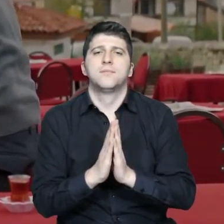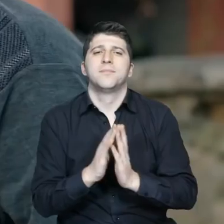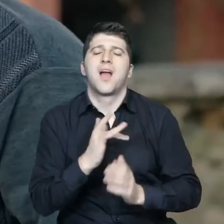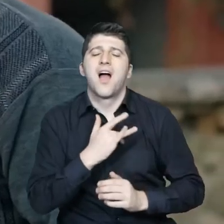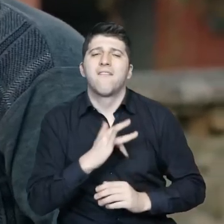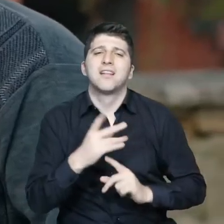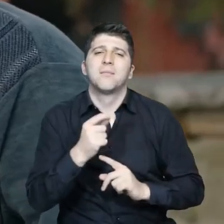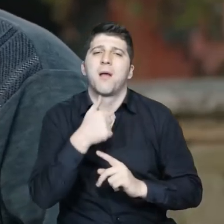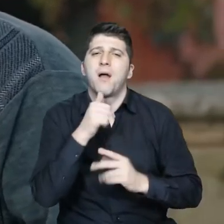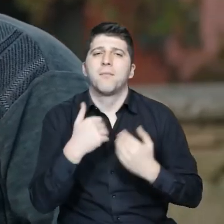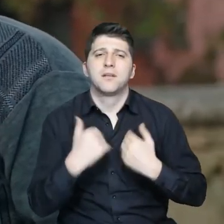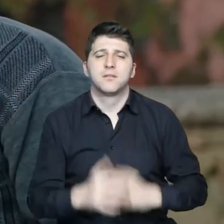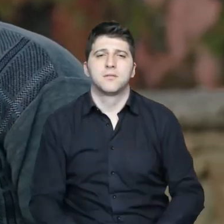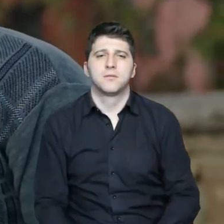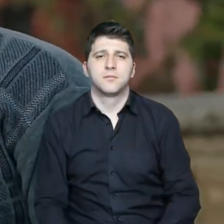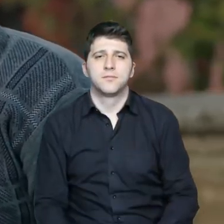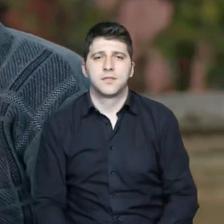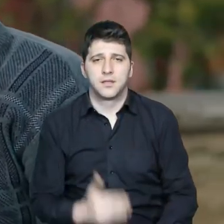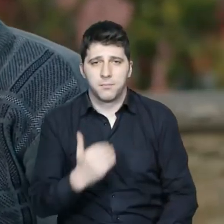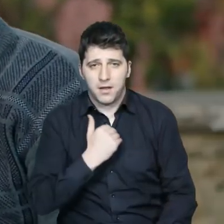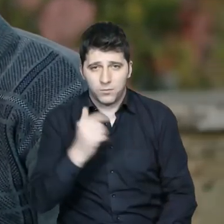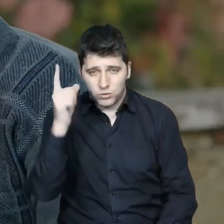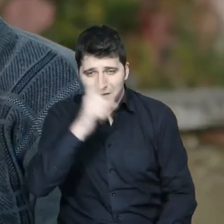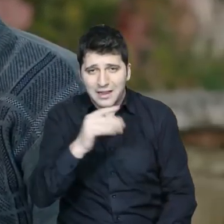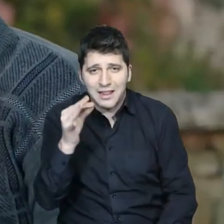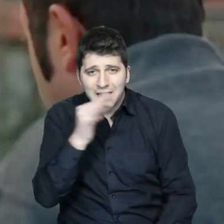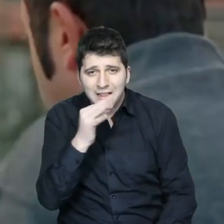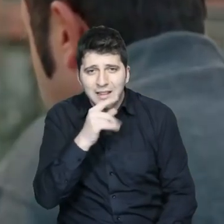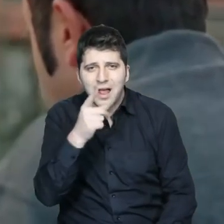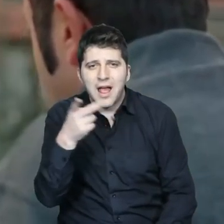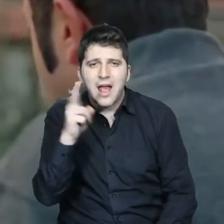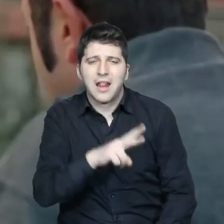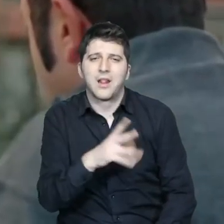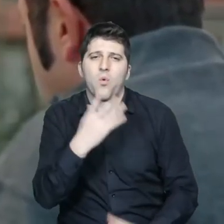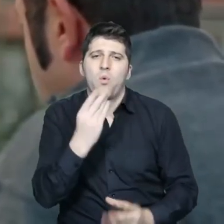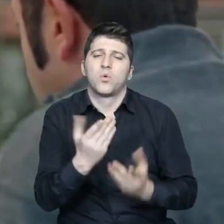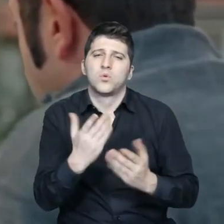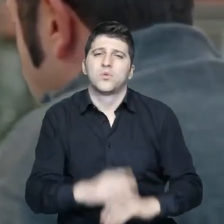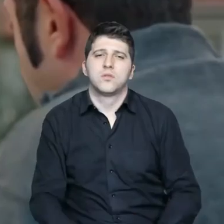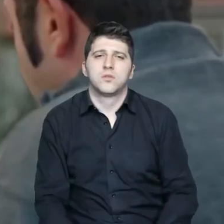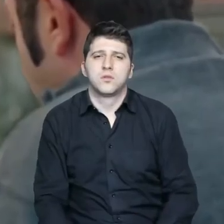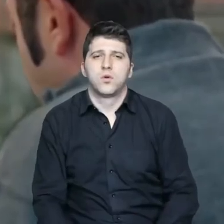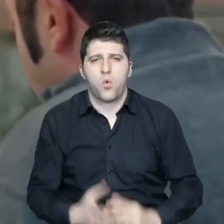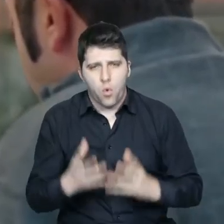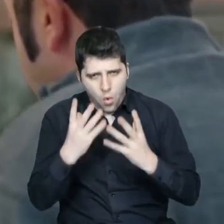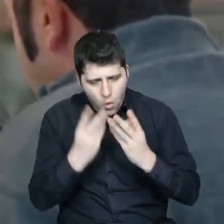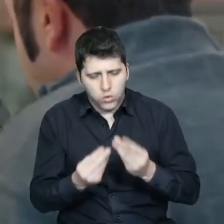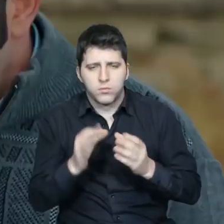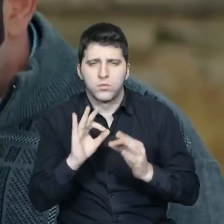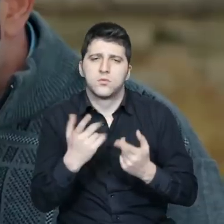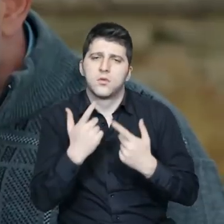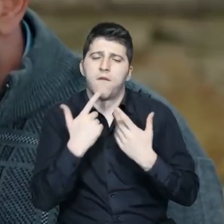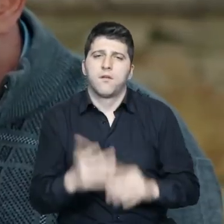İbrahim abi. Benim yüzümden az kalsın canından oluyordu. Olur mu öyle şey? O nasıl